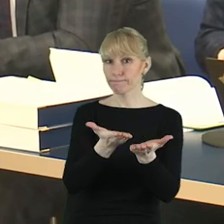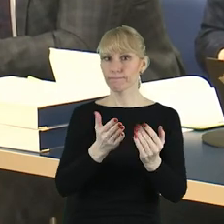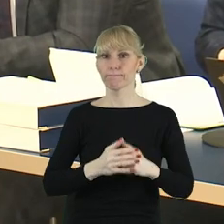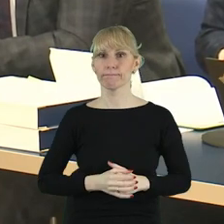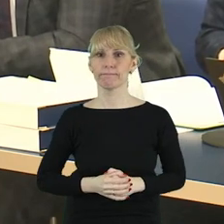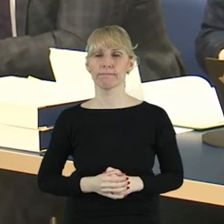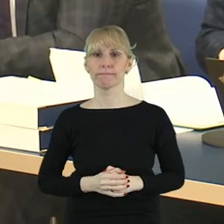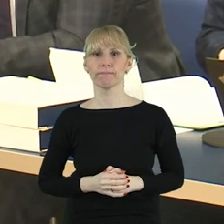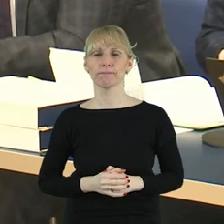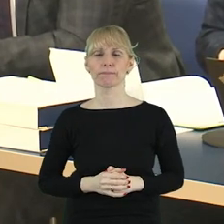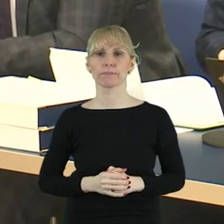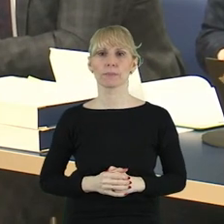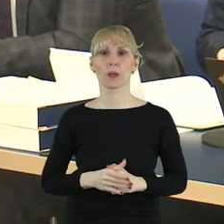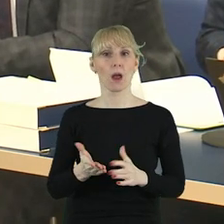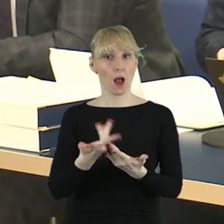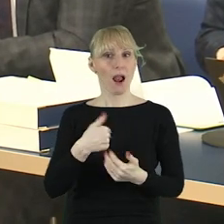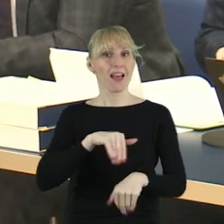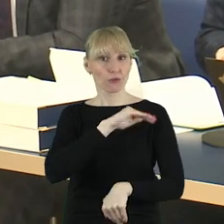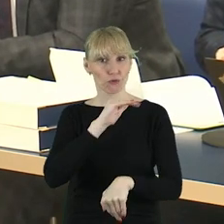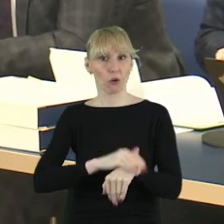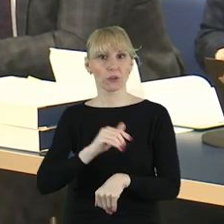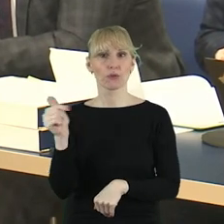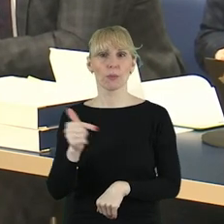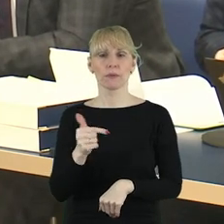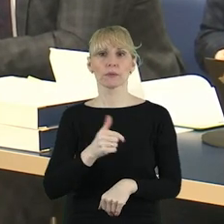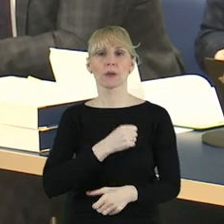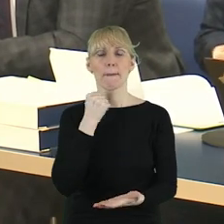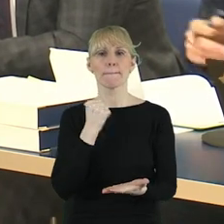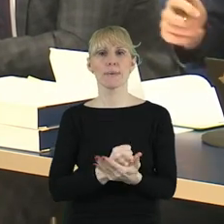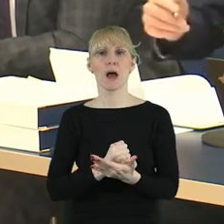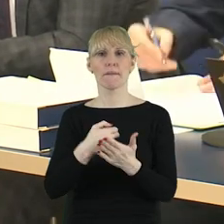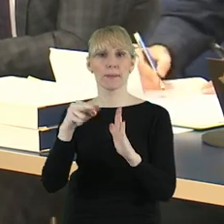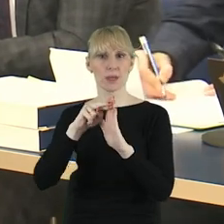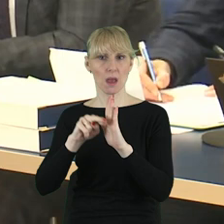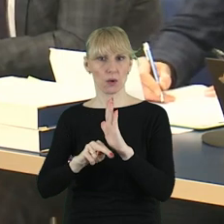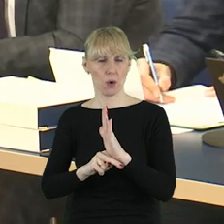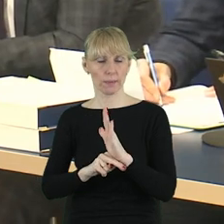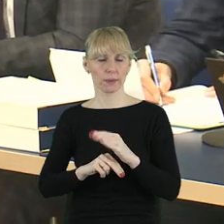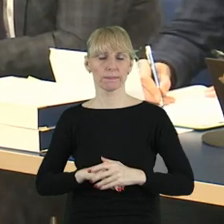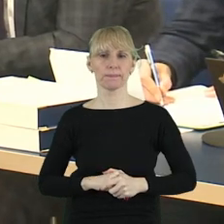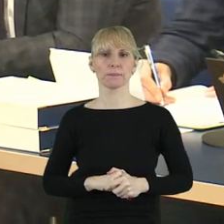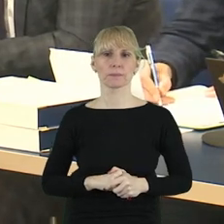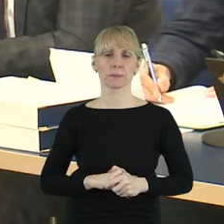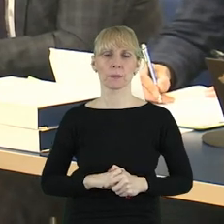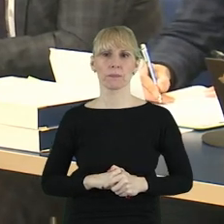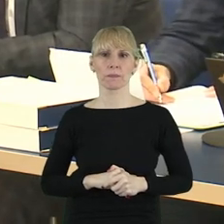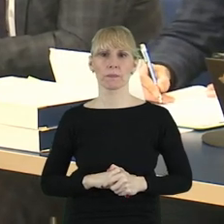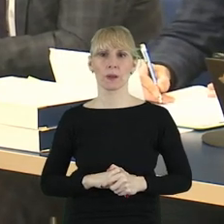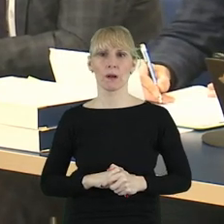Polski prawodawca określił zasady funkcjonowania organów